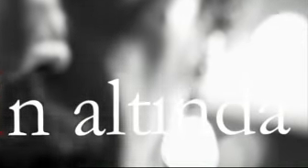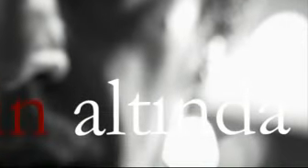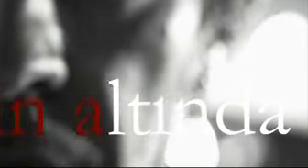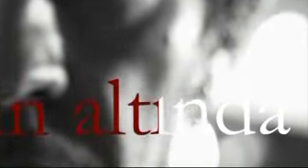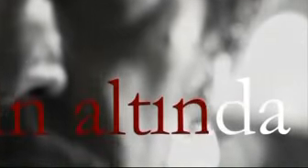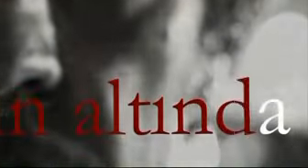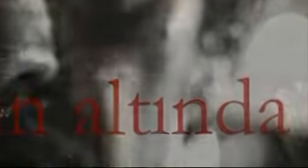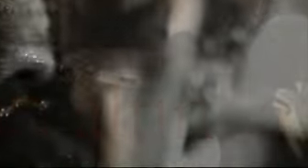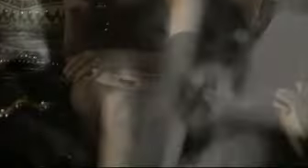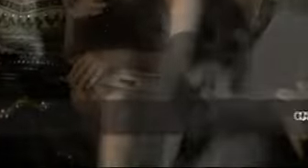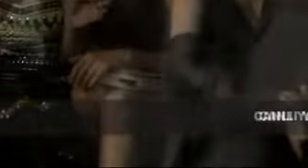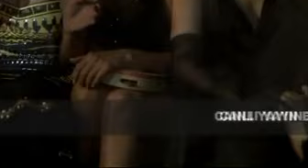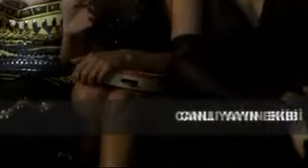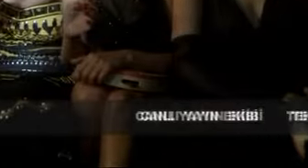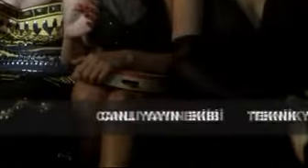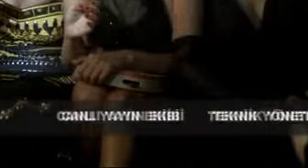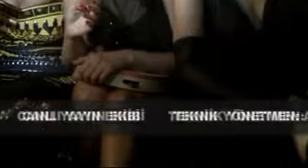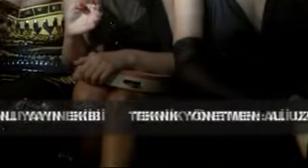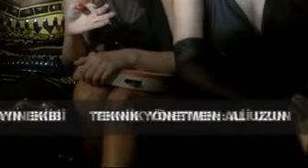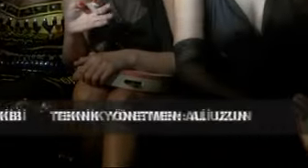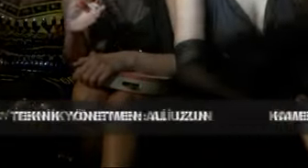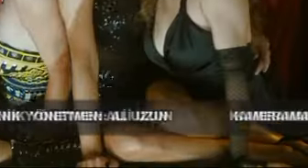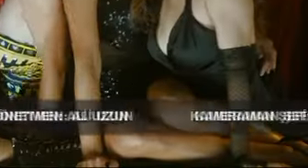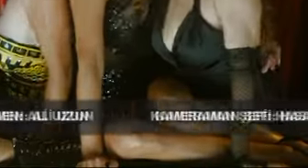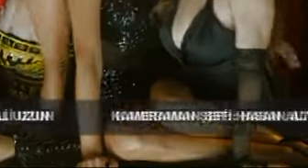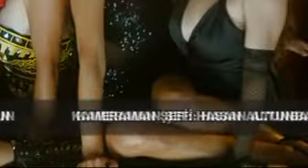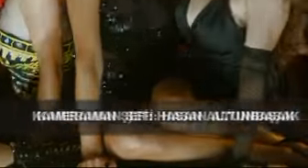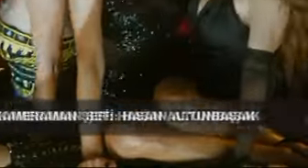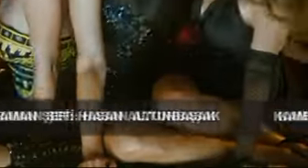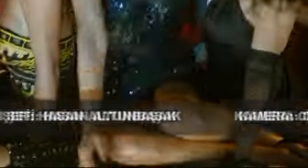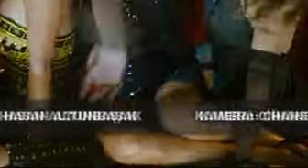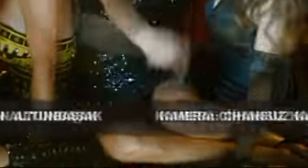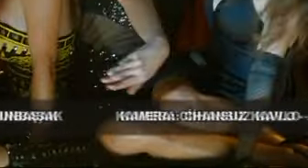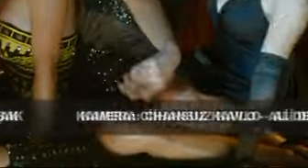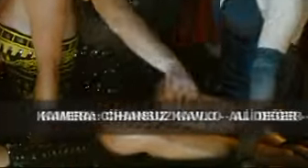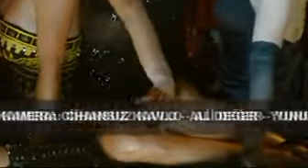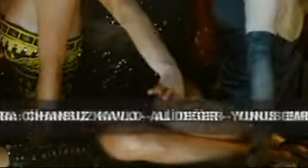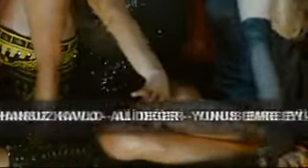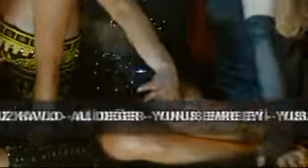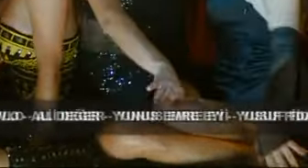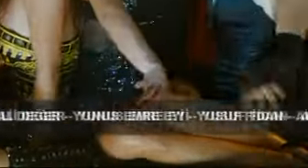Altında. Ah senin bu halli bir kafa.